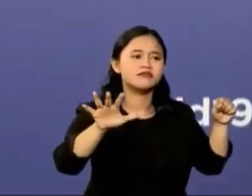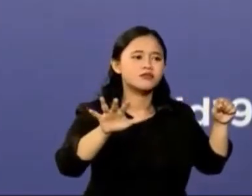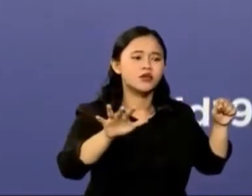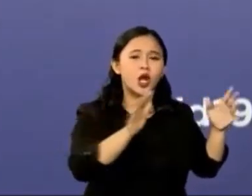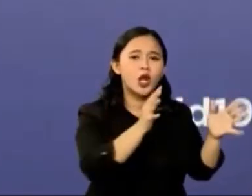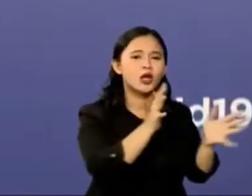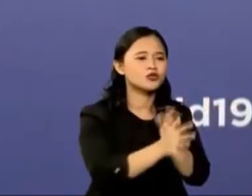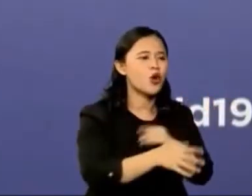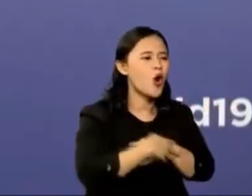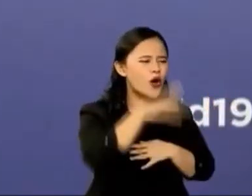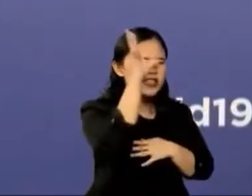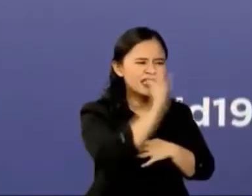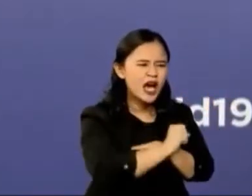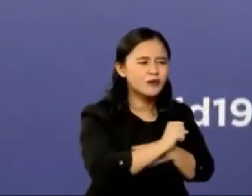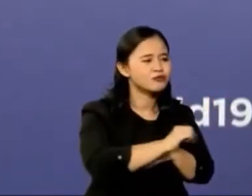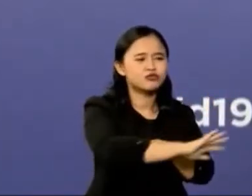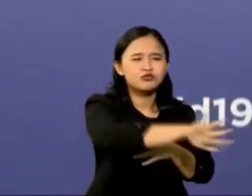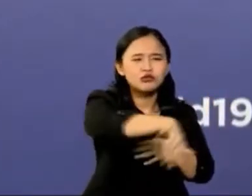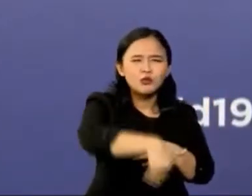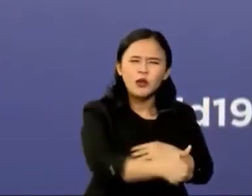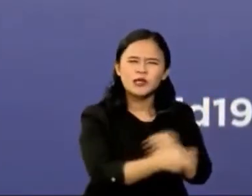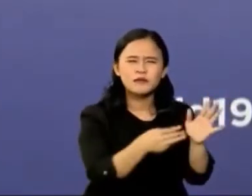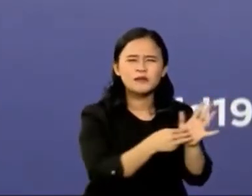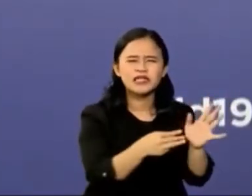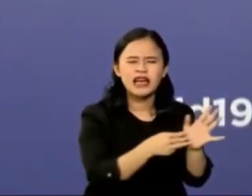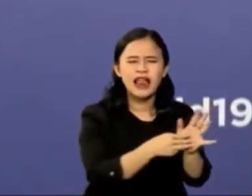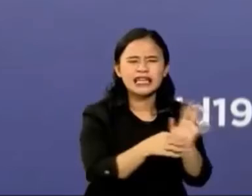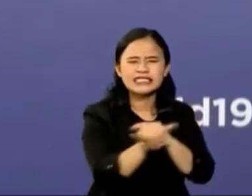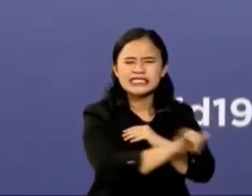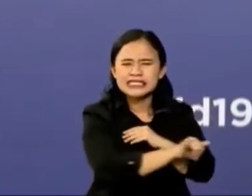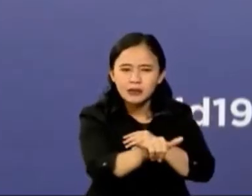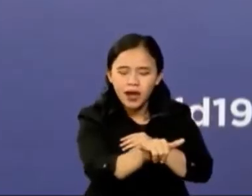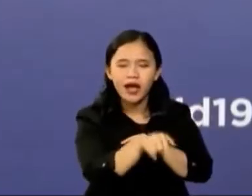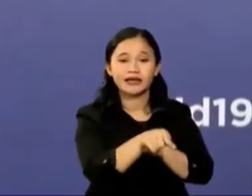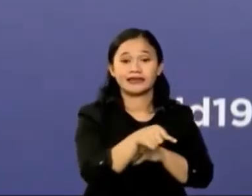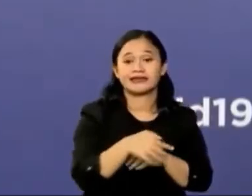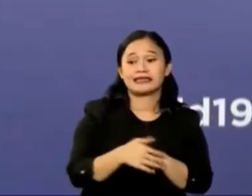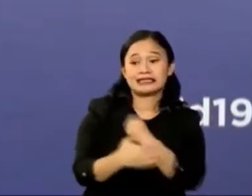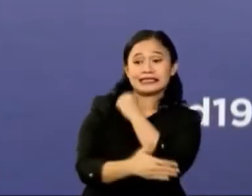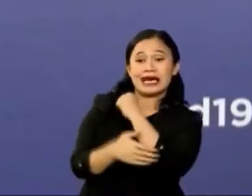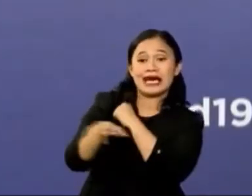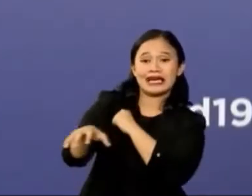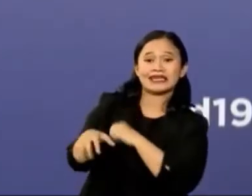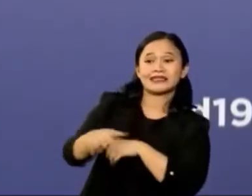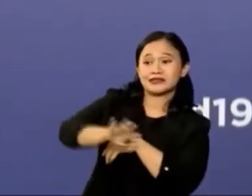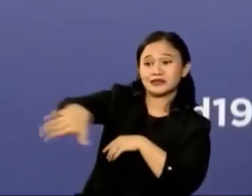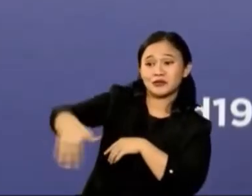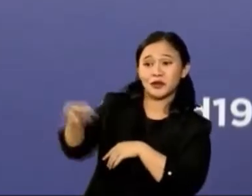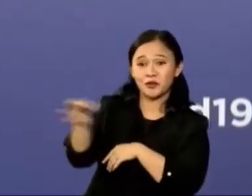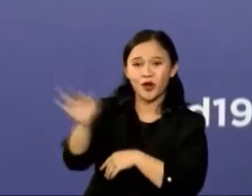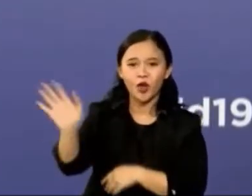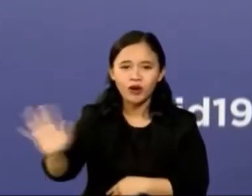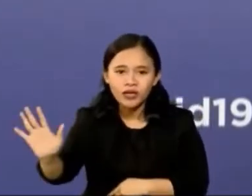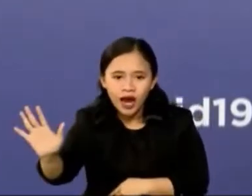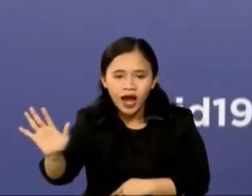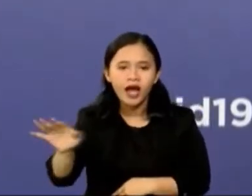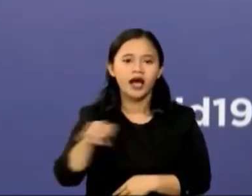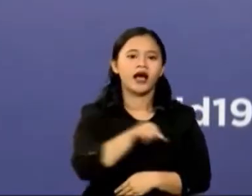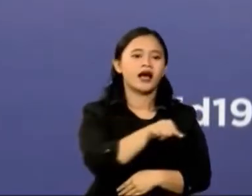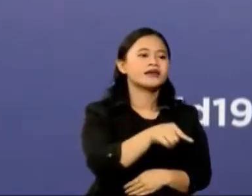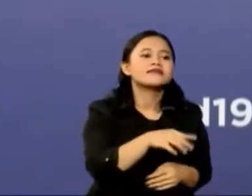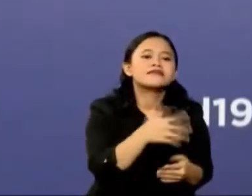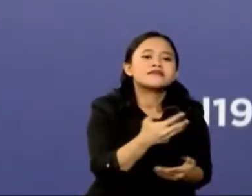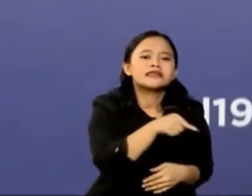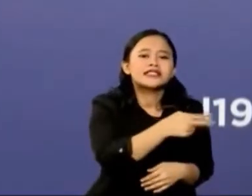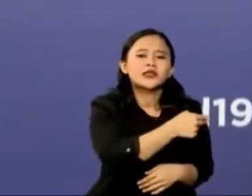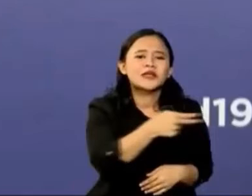kita analogikan dengan negara yang hanya dalam satu daratan, dengan jumlah penduduk yang relatif sedikit dan dengan jumlah penduduk yang lebih